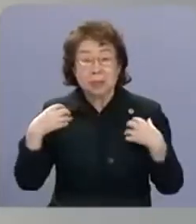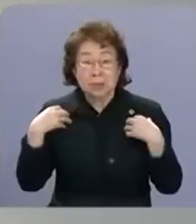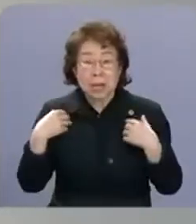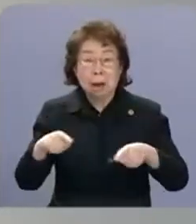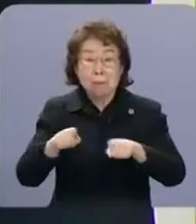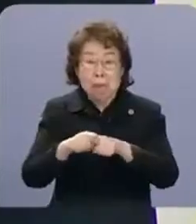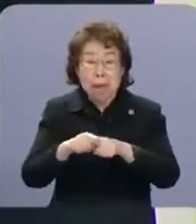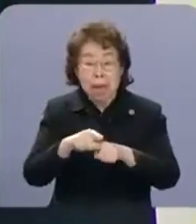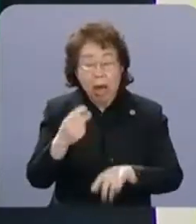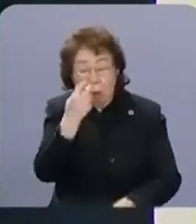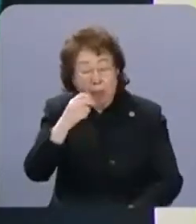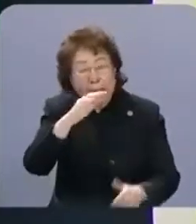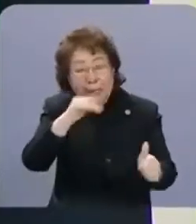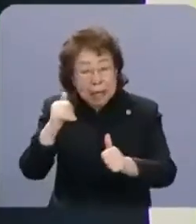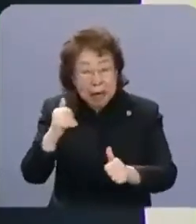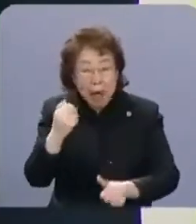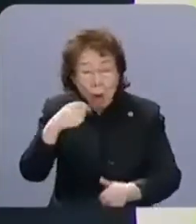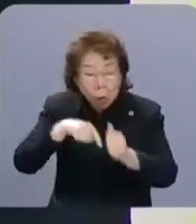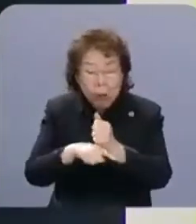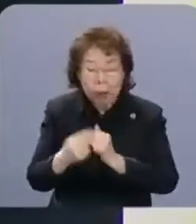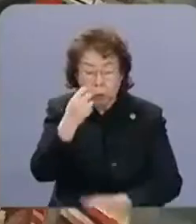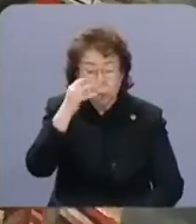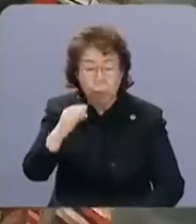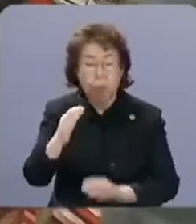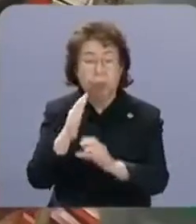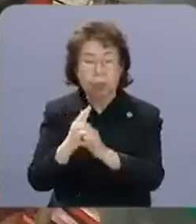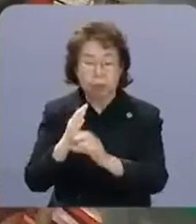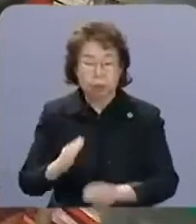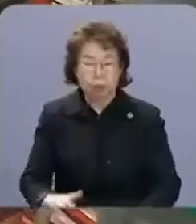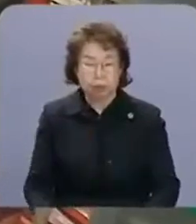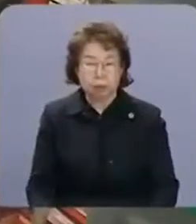건설사 관계자 등이 사고 원인 조사에 나섰습니다